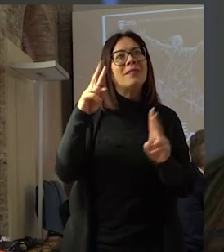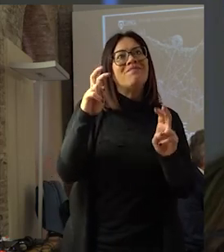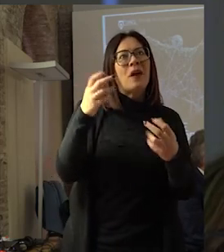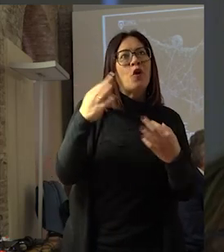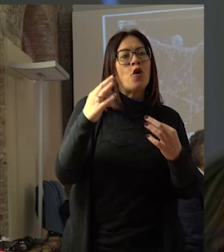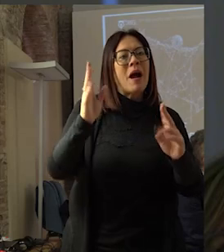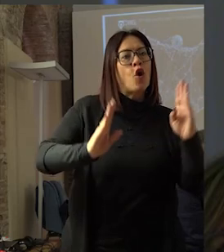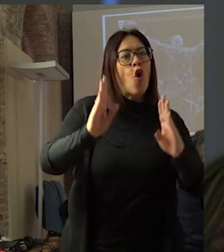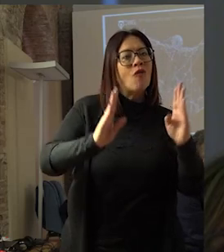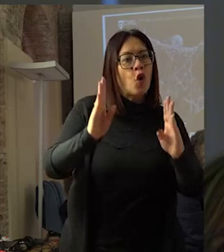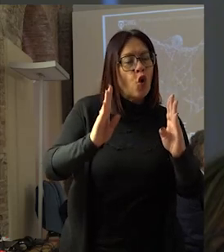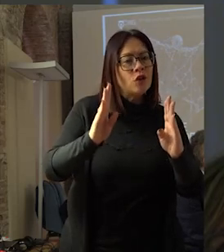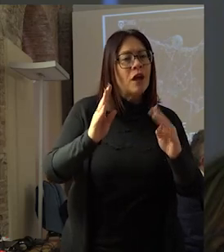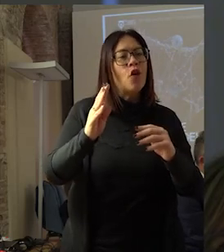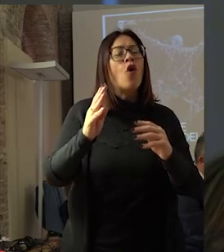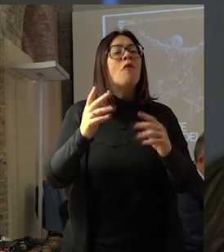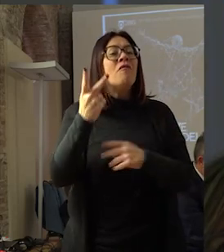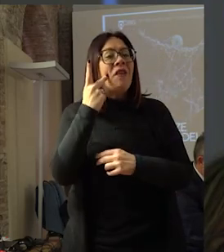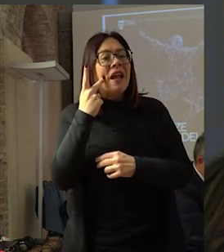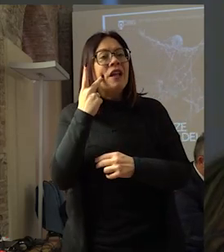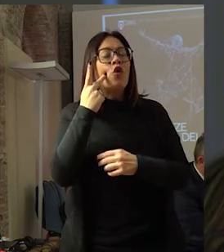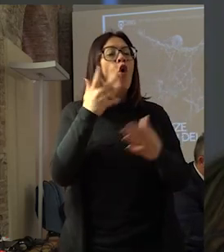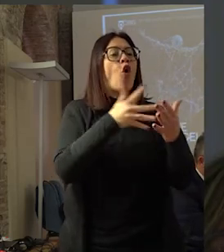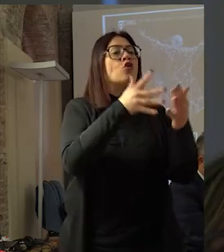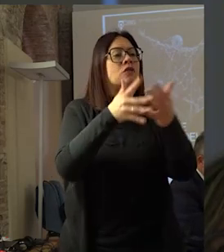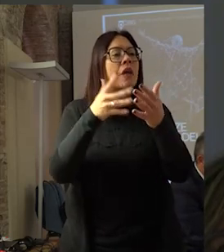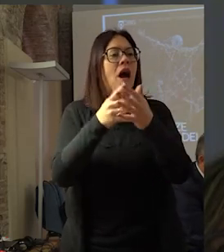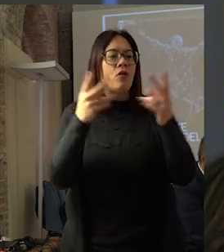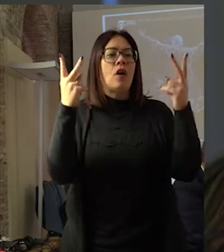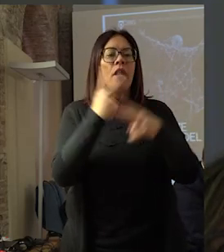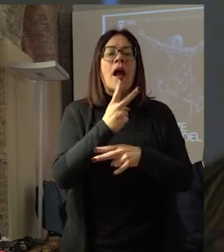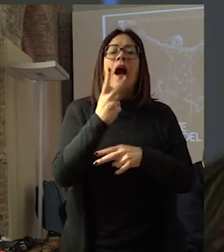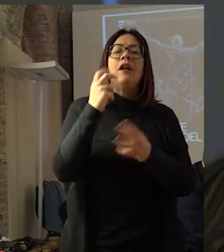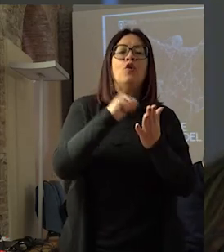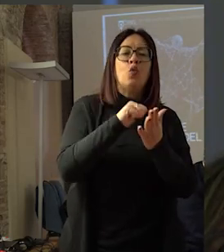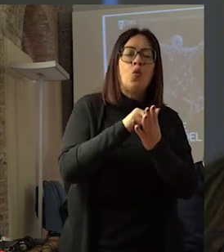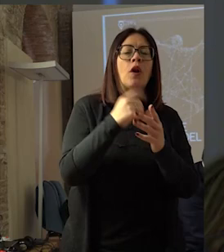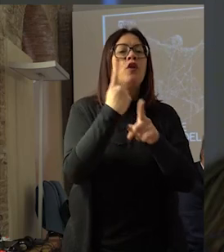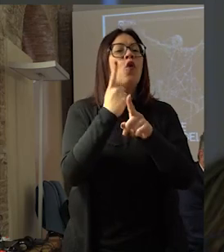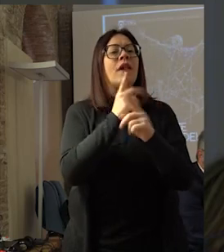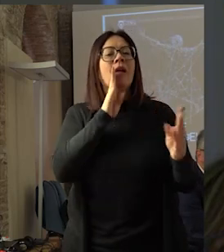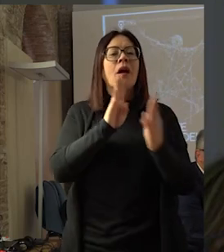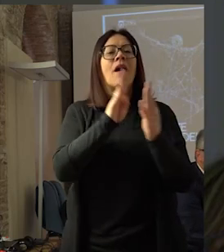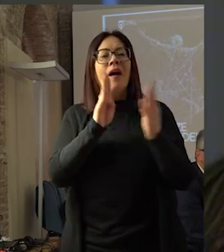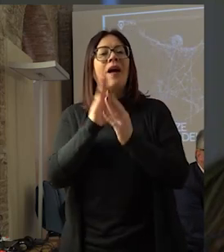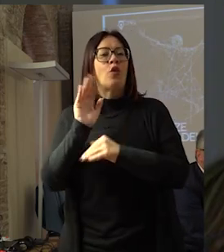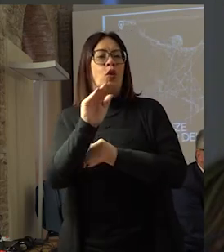ostacoli reali e duri che dovete affrontare ogni giorno, e lo fate con grande